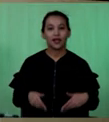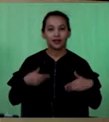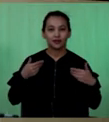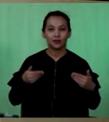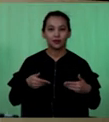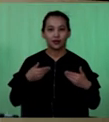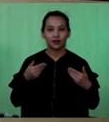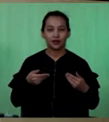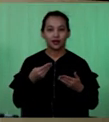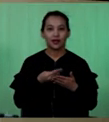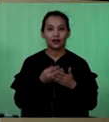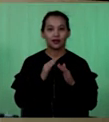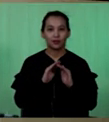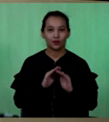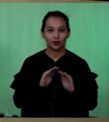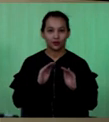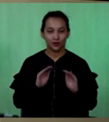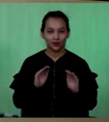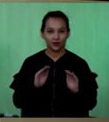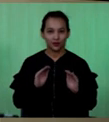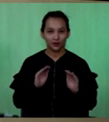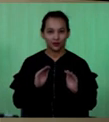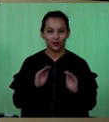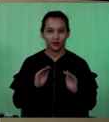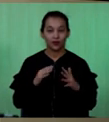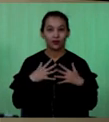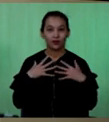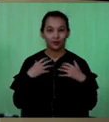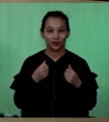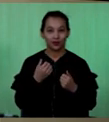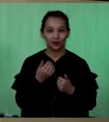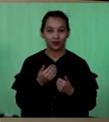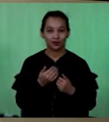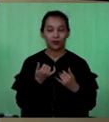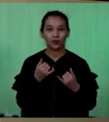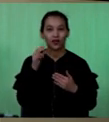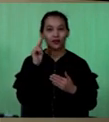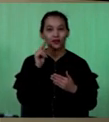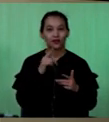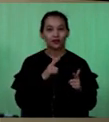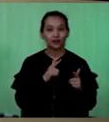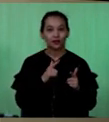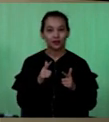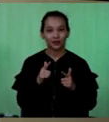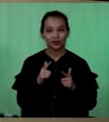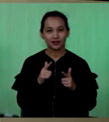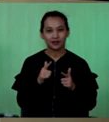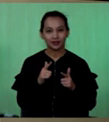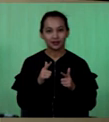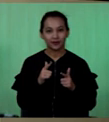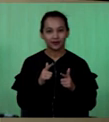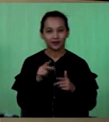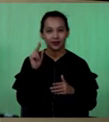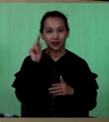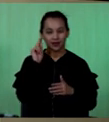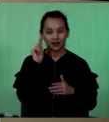Assalomu alaykum aziz bolajonlar. Bolajonlar, sog'lommisiz? Bugun darsga tayyormisiz?